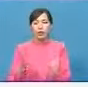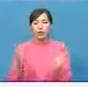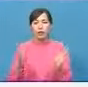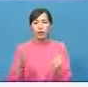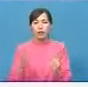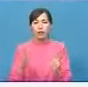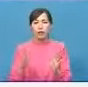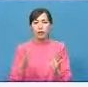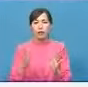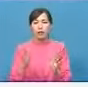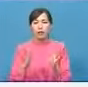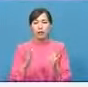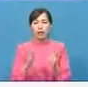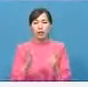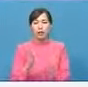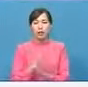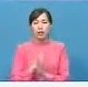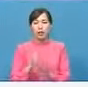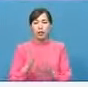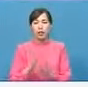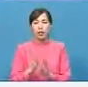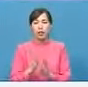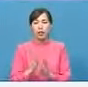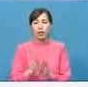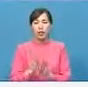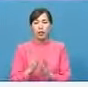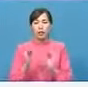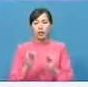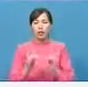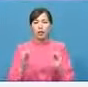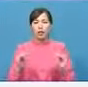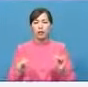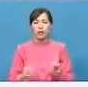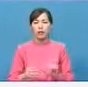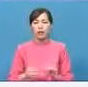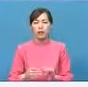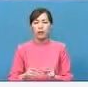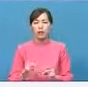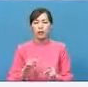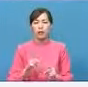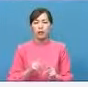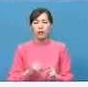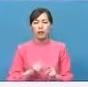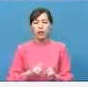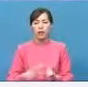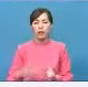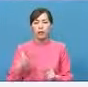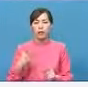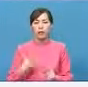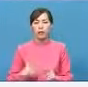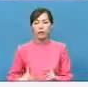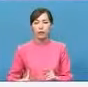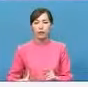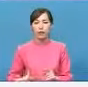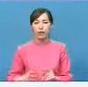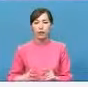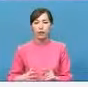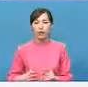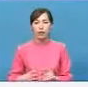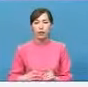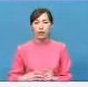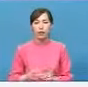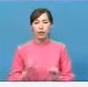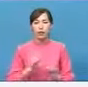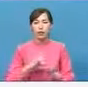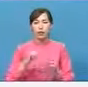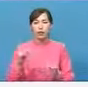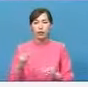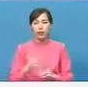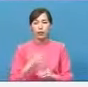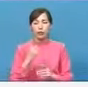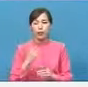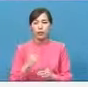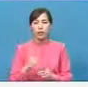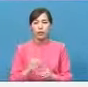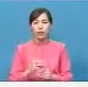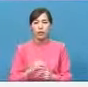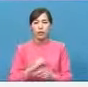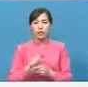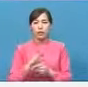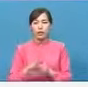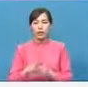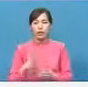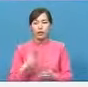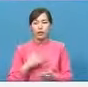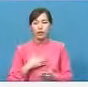енді шынында мына бүлдіршіндердің асыға күтетін қуанышты мерекелерінің біреуі, соған тиісті жағдай жасау біздің парызымызды